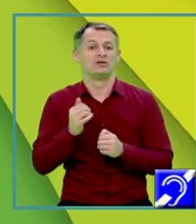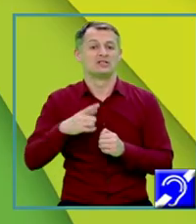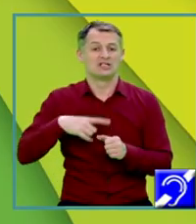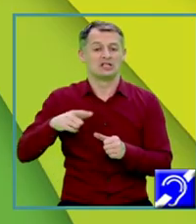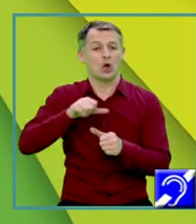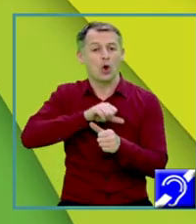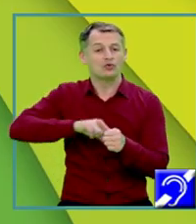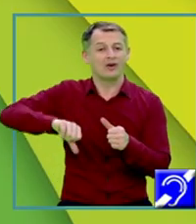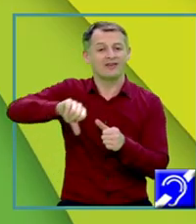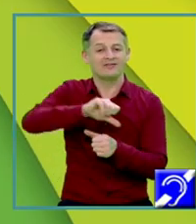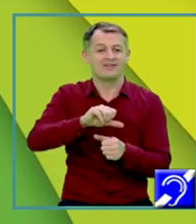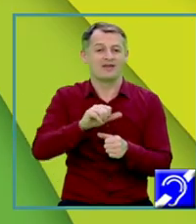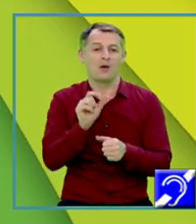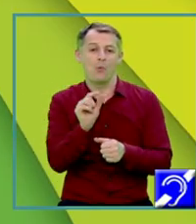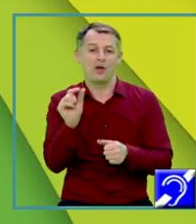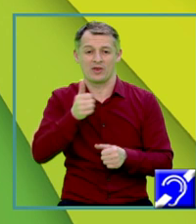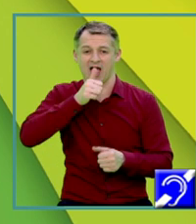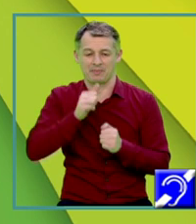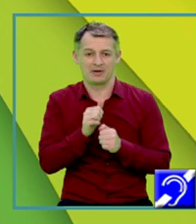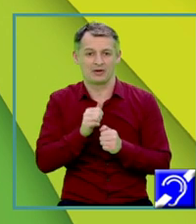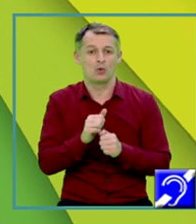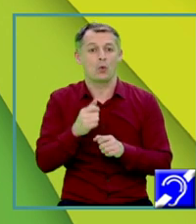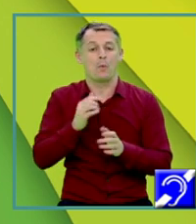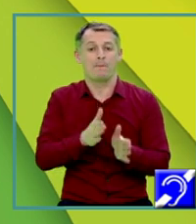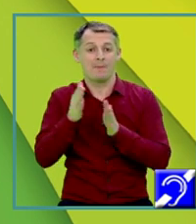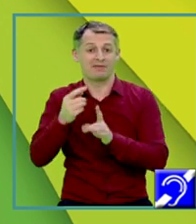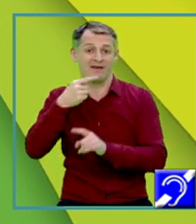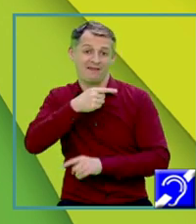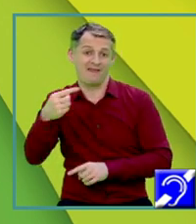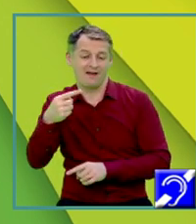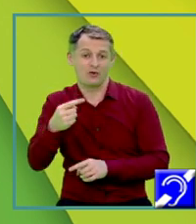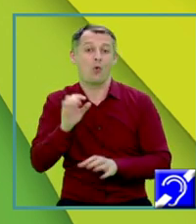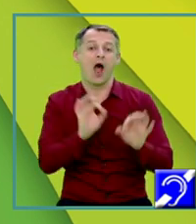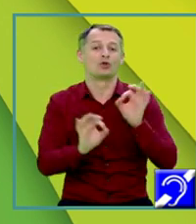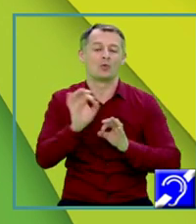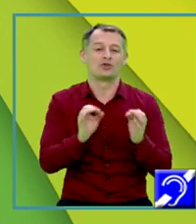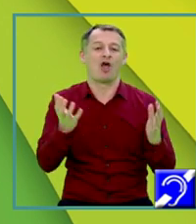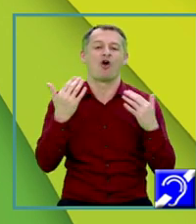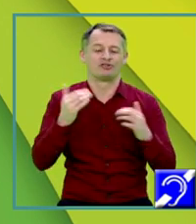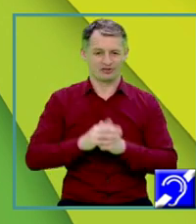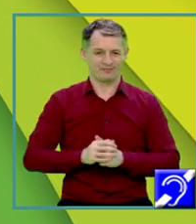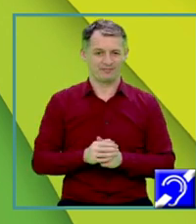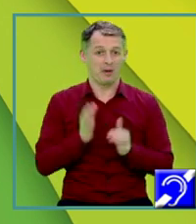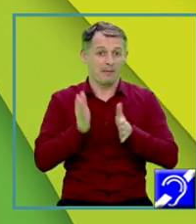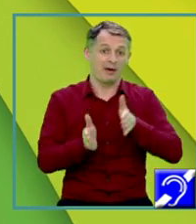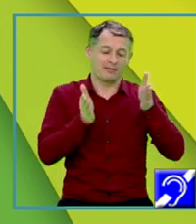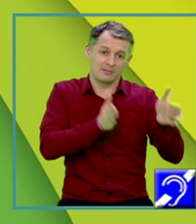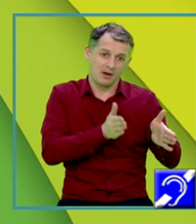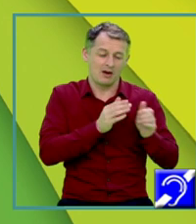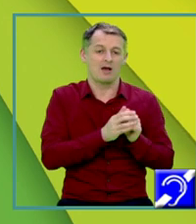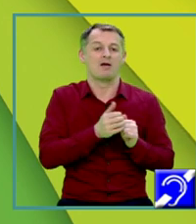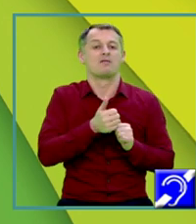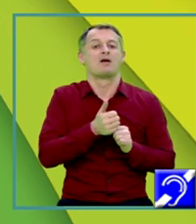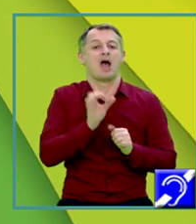apă orientate cu partea negativă, adică cu atomul de oxigen, pe când atomul de clor